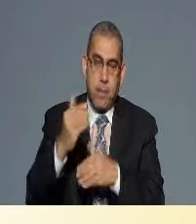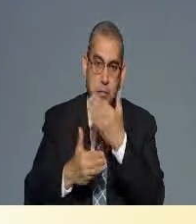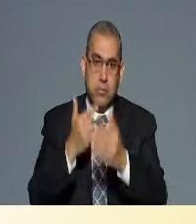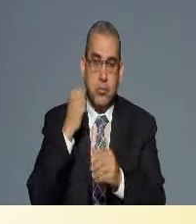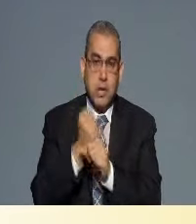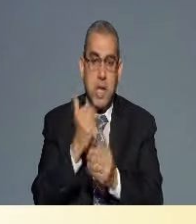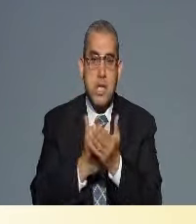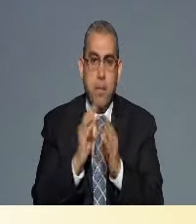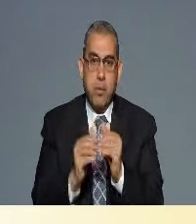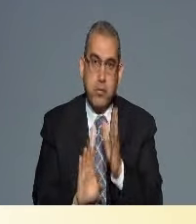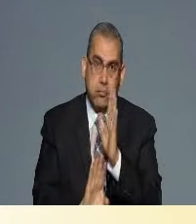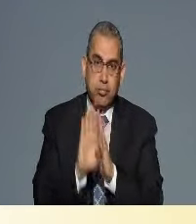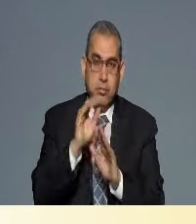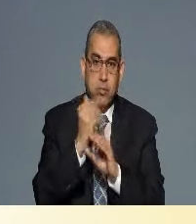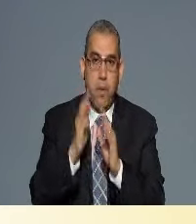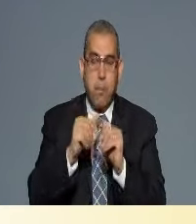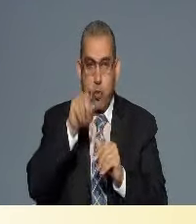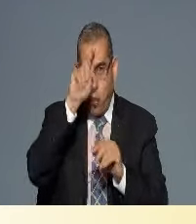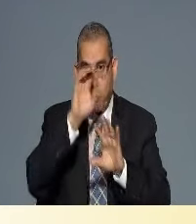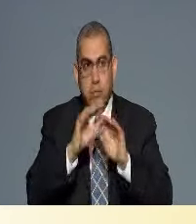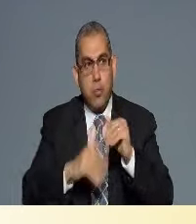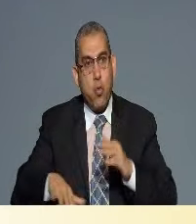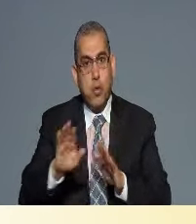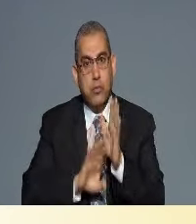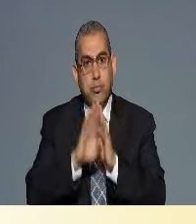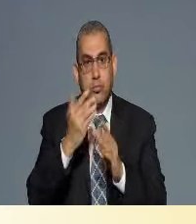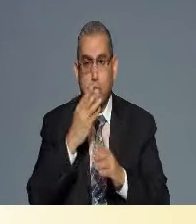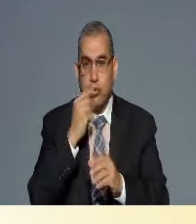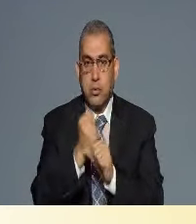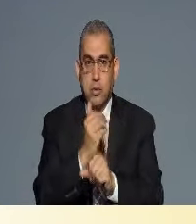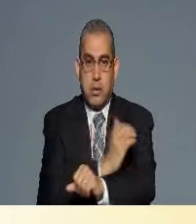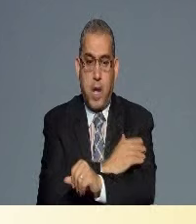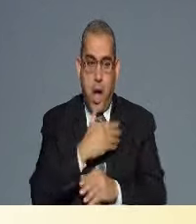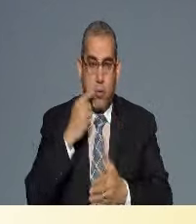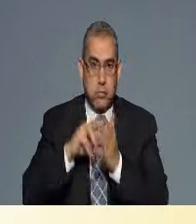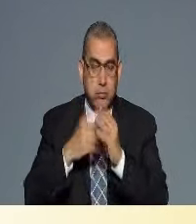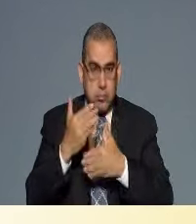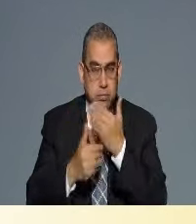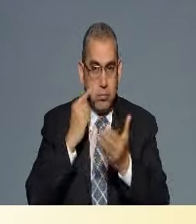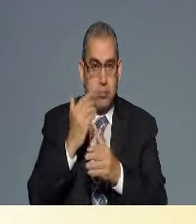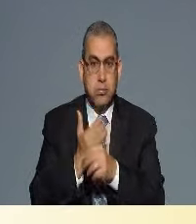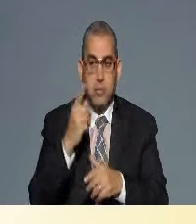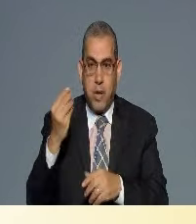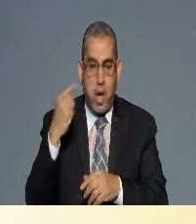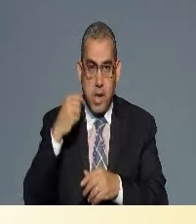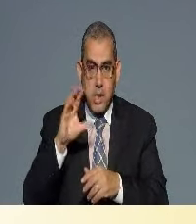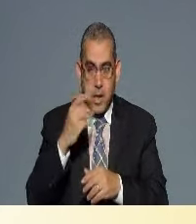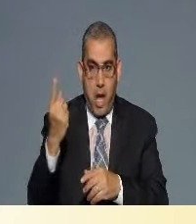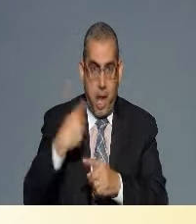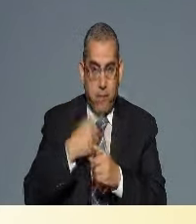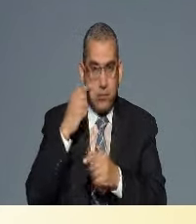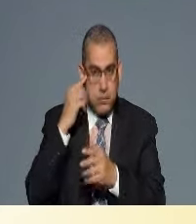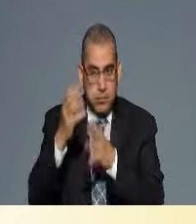الاقتصادي لمصر ولجمهوريه مصر العربيه. ودائما احنا سيادتك بنحاول ان احنا نتبنى هذا التوجيه، والحمد لله فندم